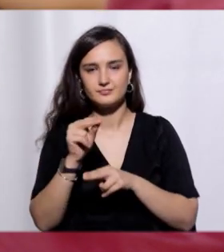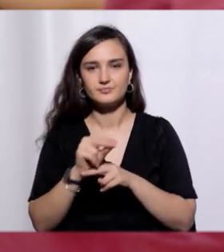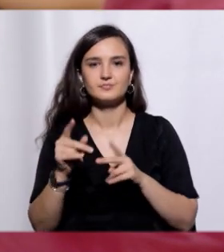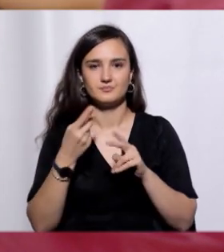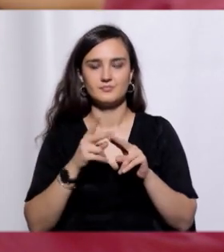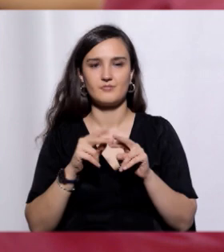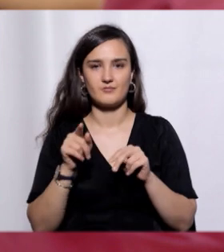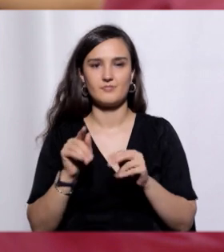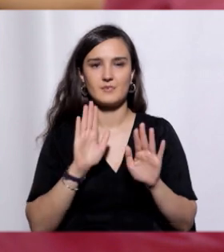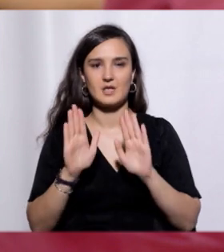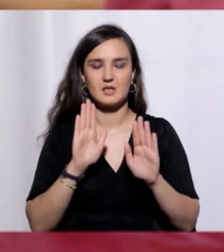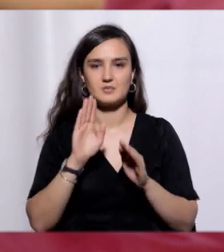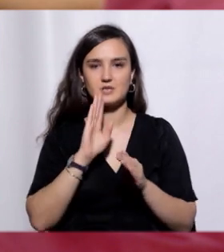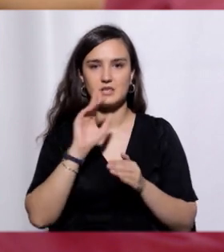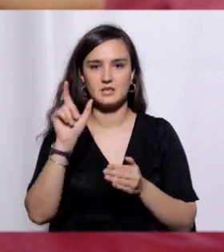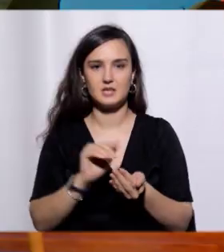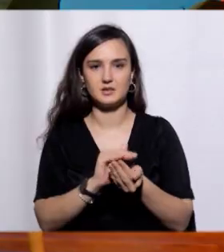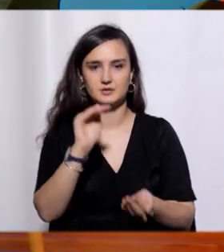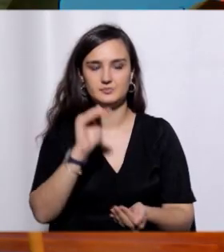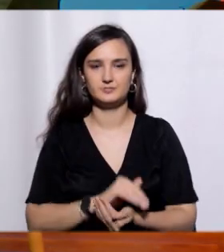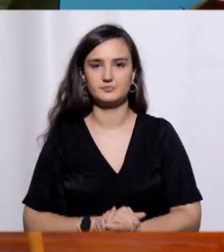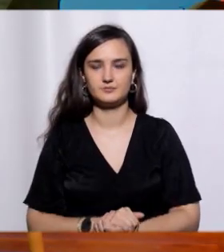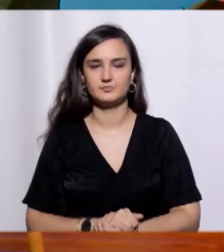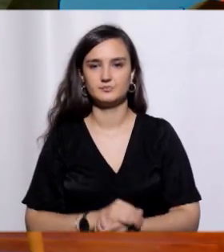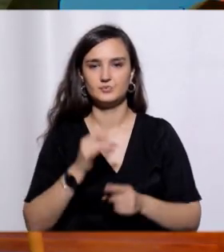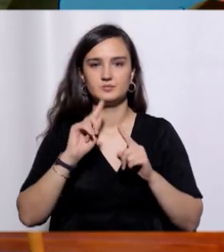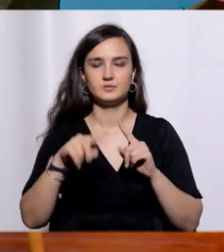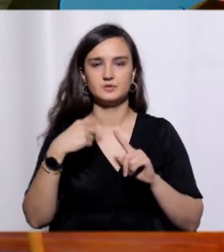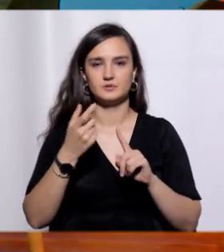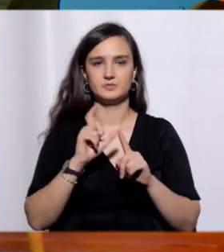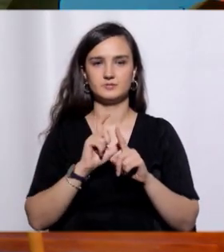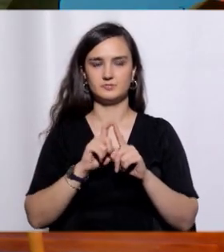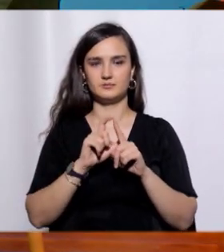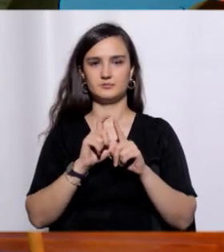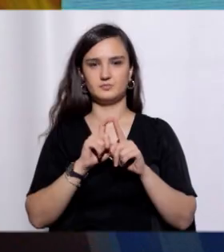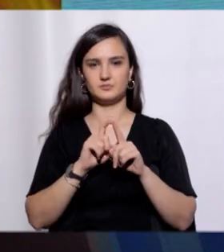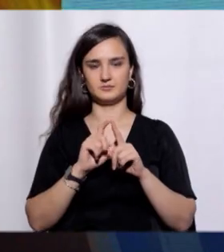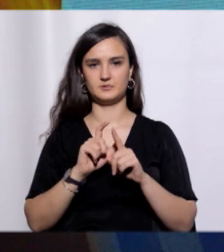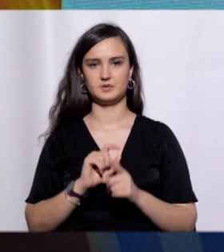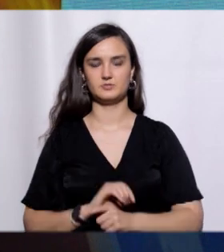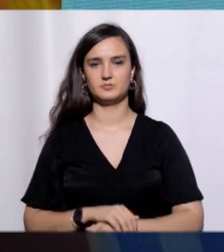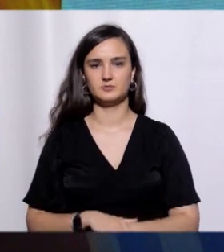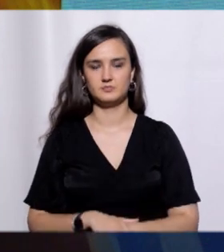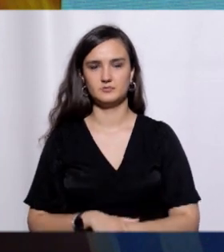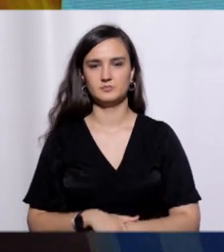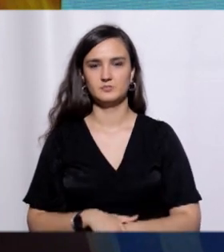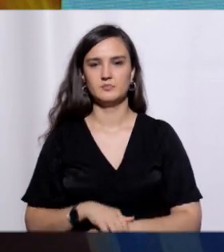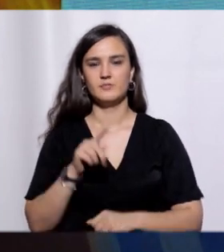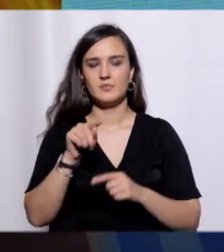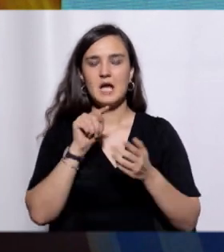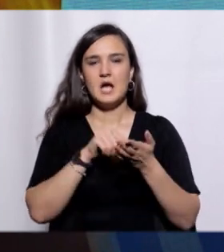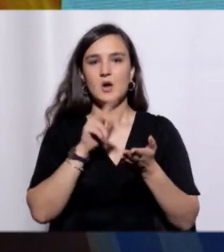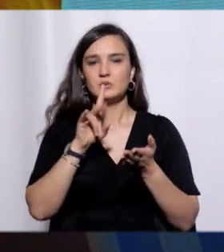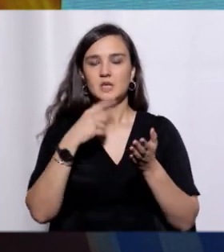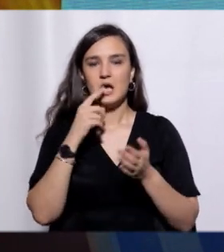child. Აღმზრდელი ქალი. Our next word is mansion. Mansion. This is a very large